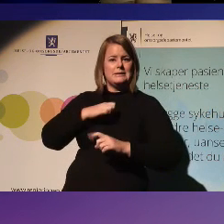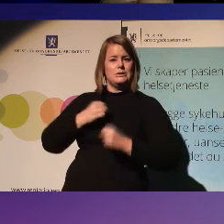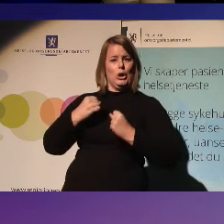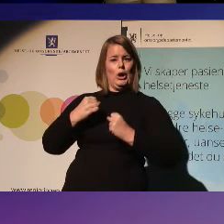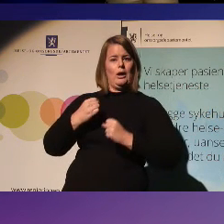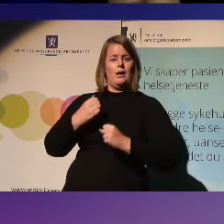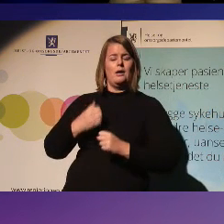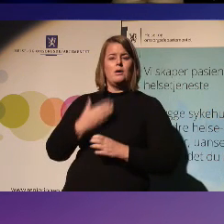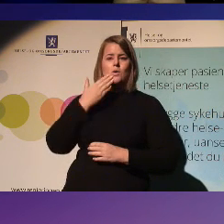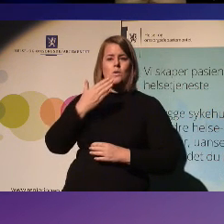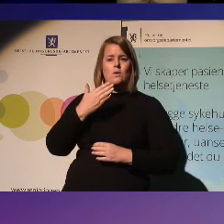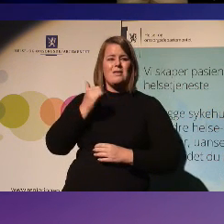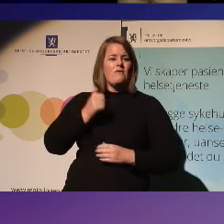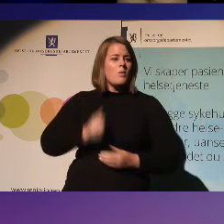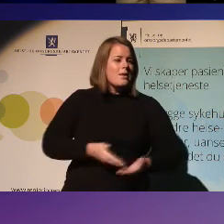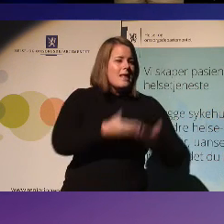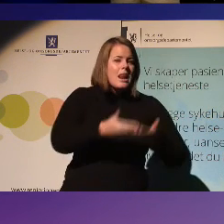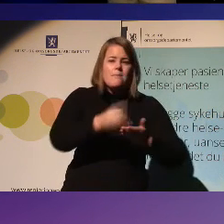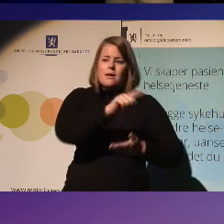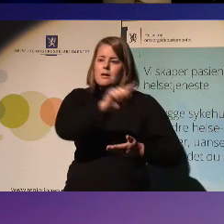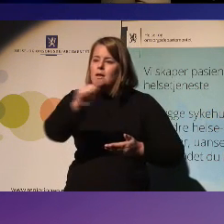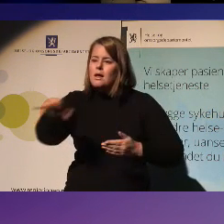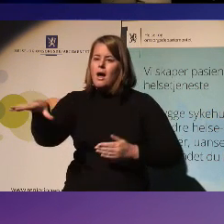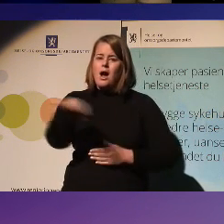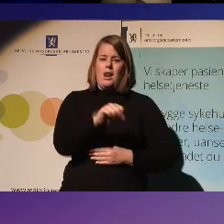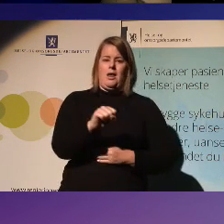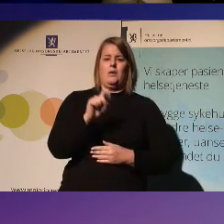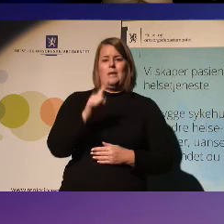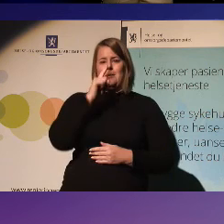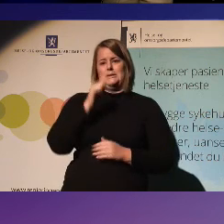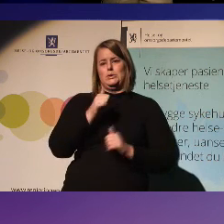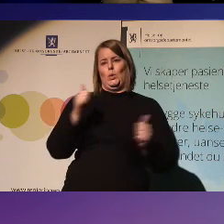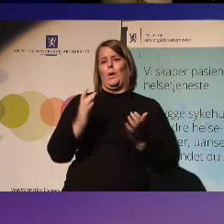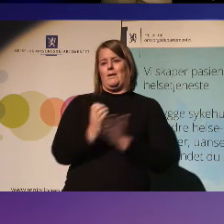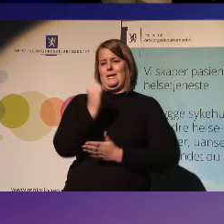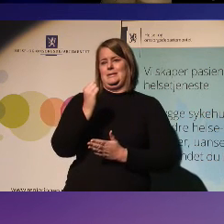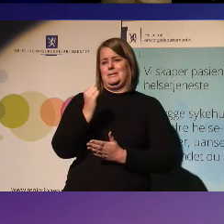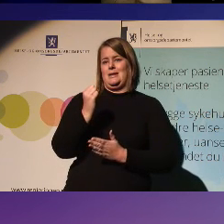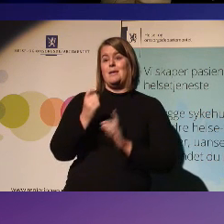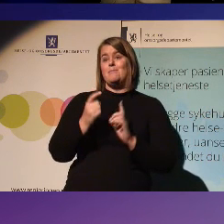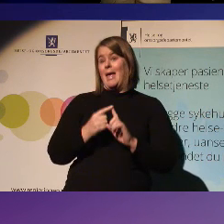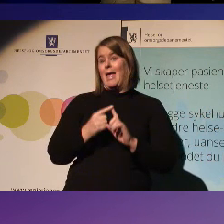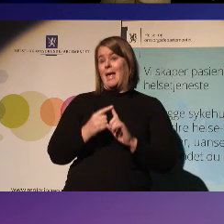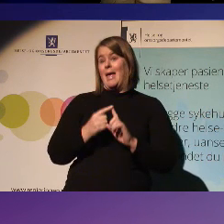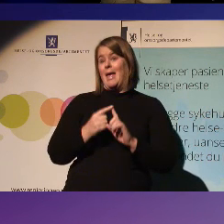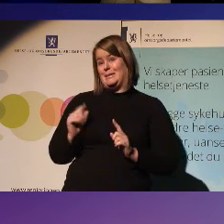alle. Det den største gevinsten, hvor vi kanskje bruker minst penger.